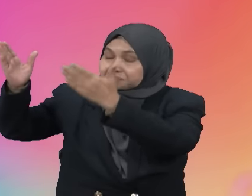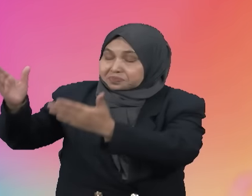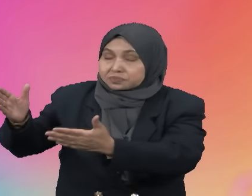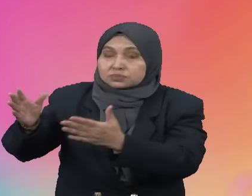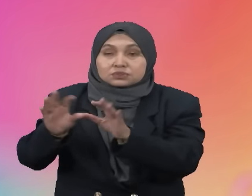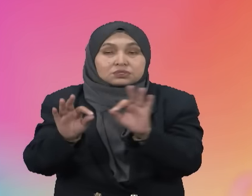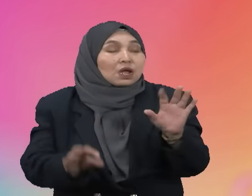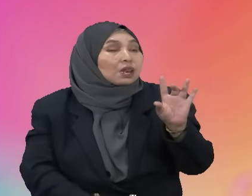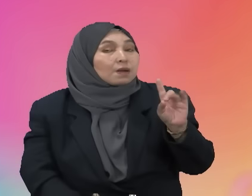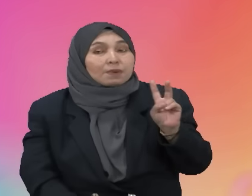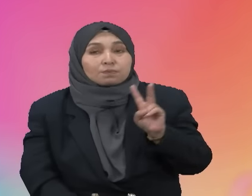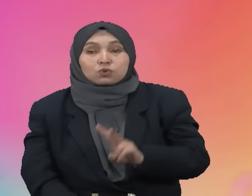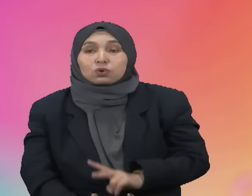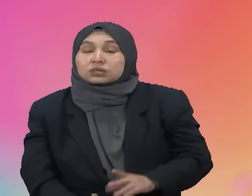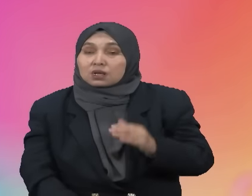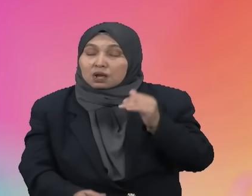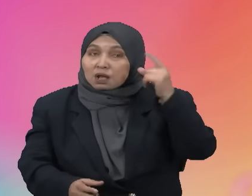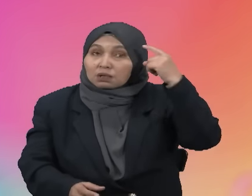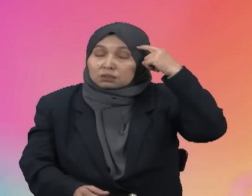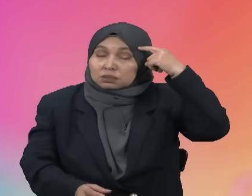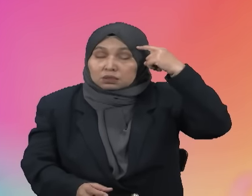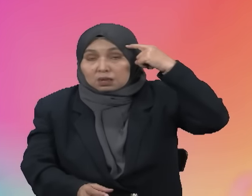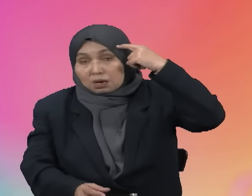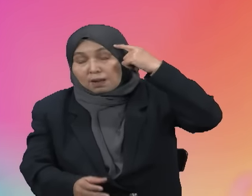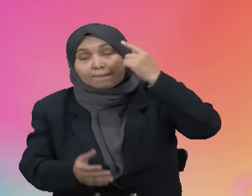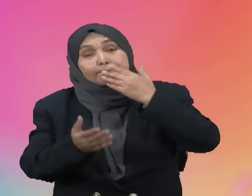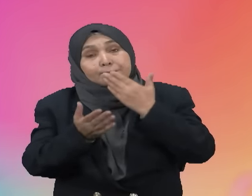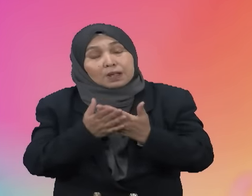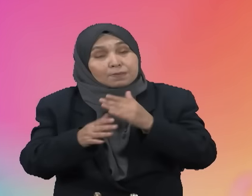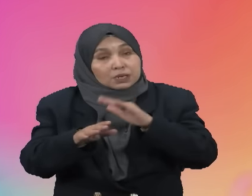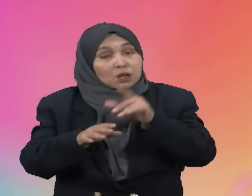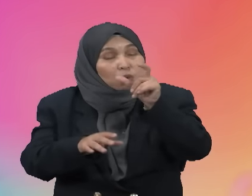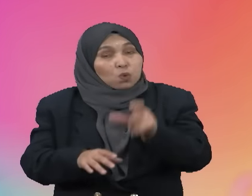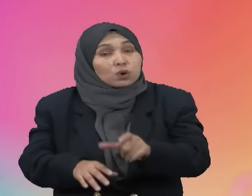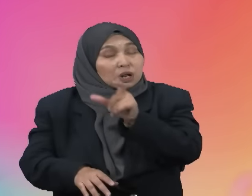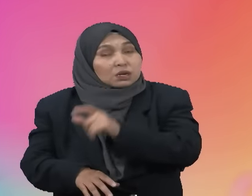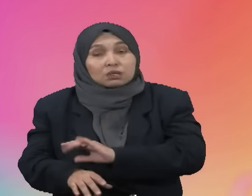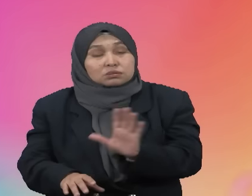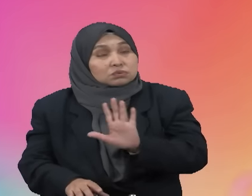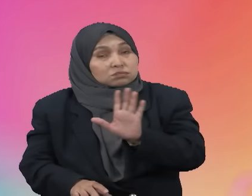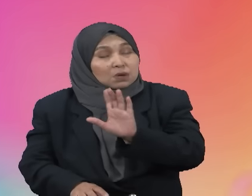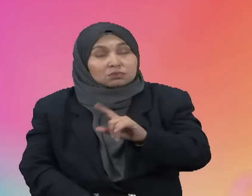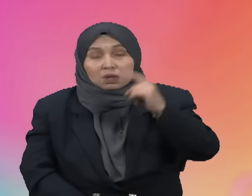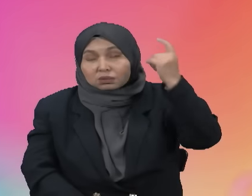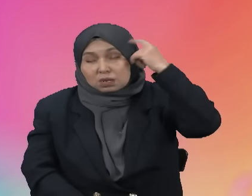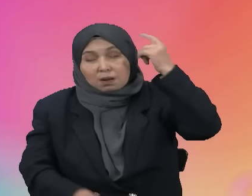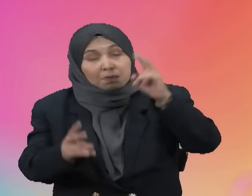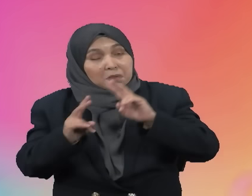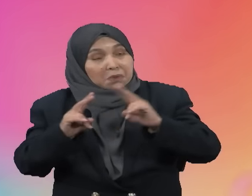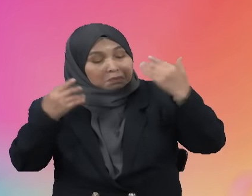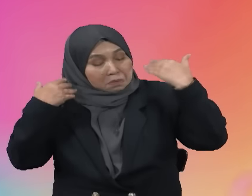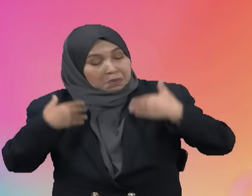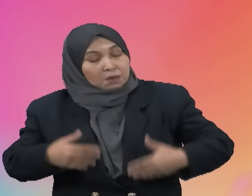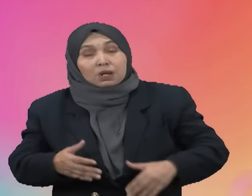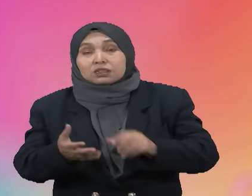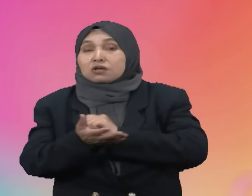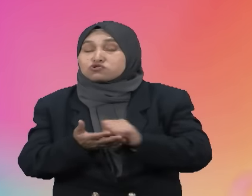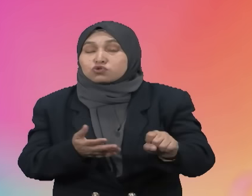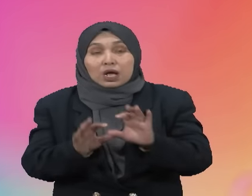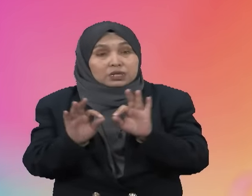ke-82, berbaik sangka terhadap orang lain dan tidak menyangka diri paling suci. Dan pada ayat